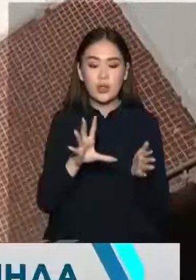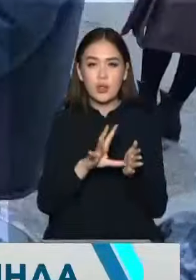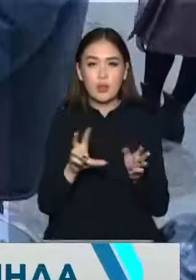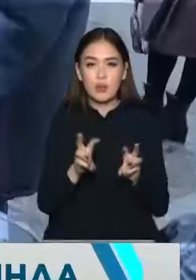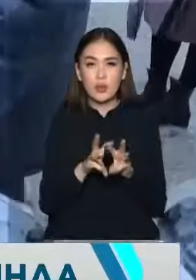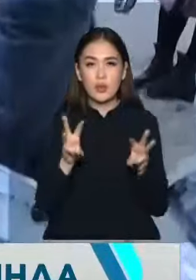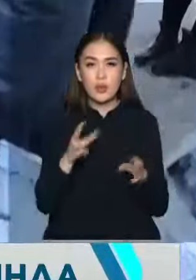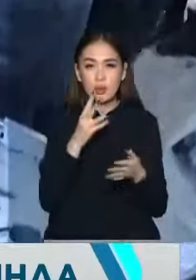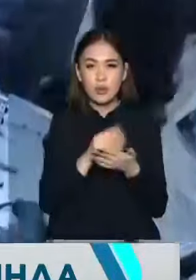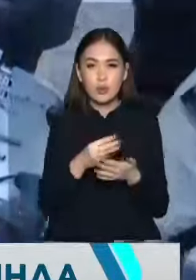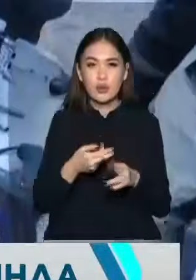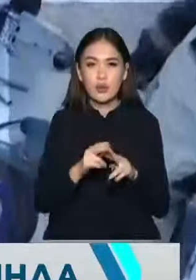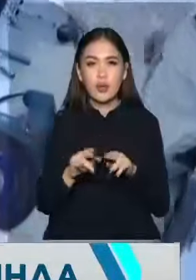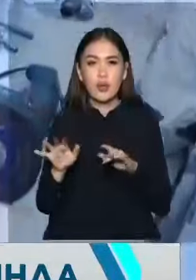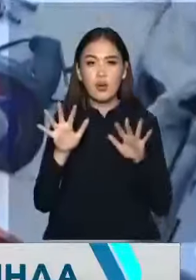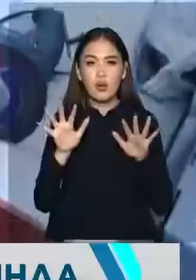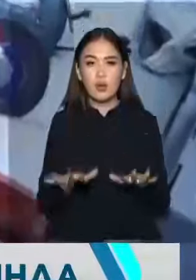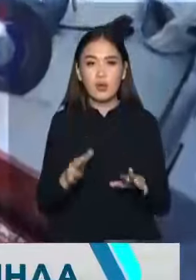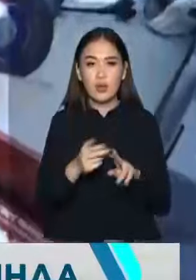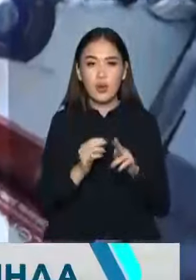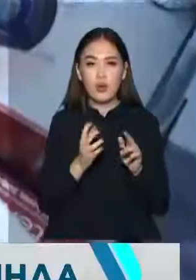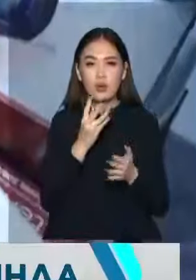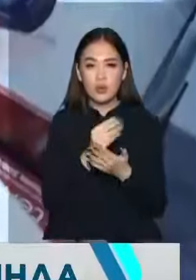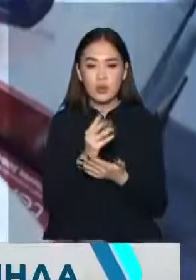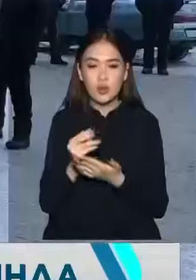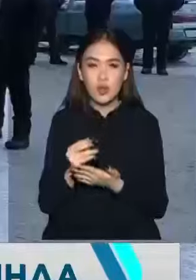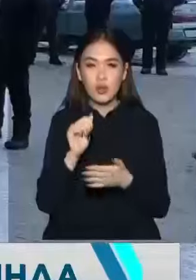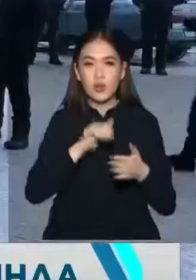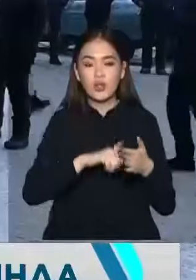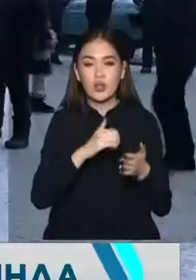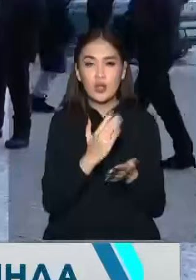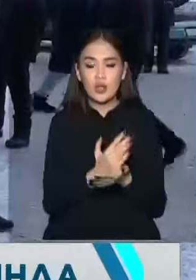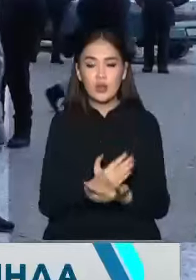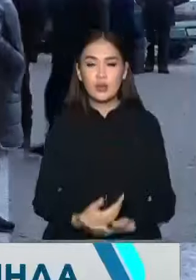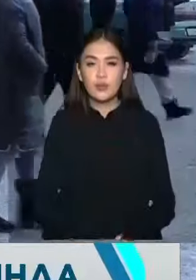өз кезегінде мәселенің орын алуына өз себептері бар деп ақталды.